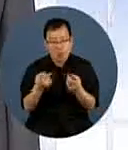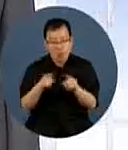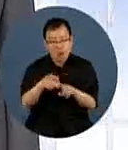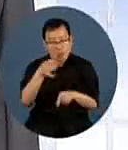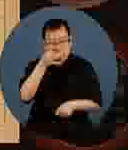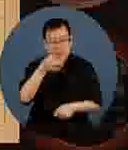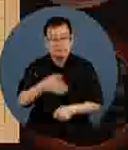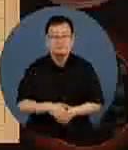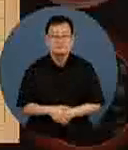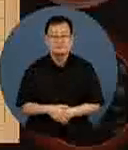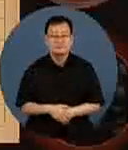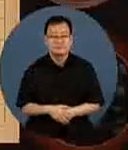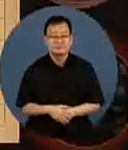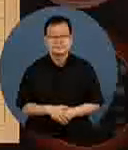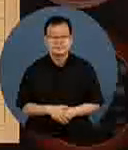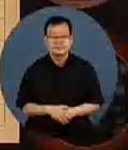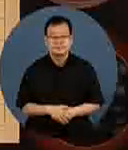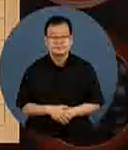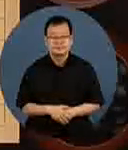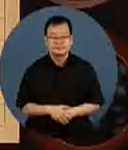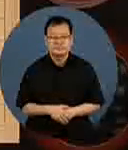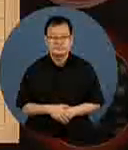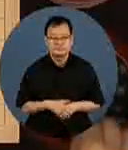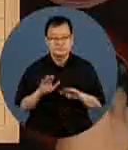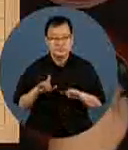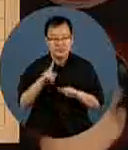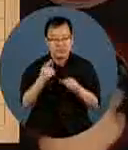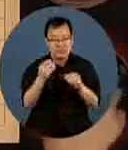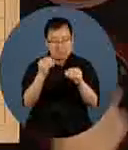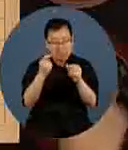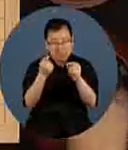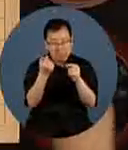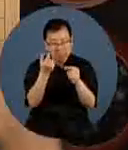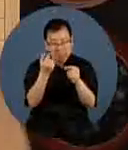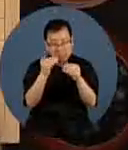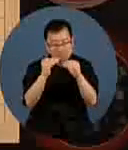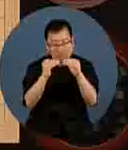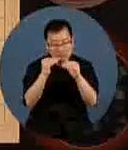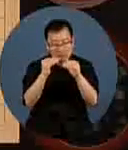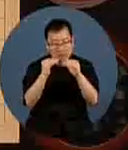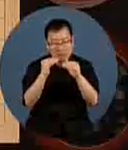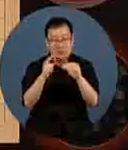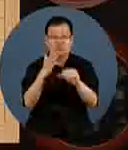보시겠습니다. 네, 지금 상당히 미세한 상황인데요. 네.